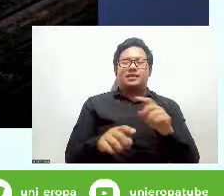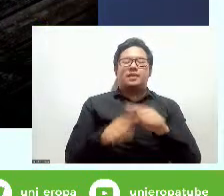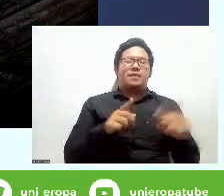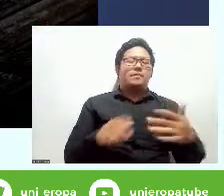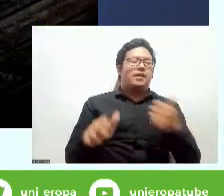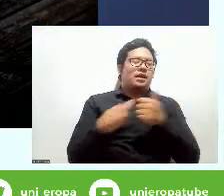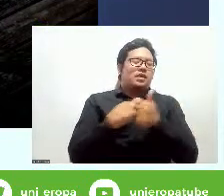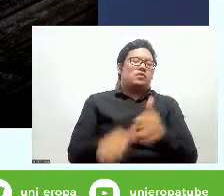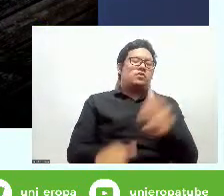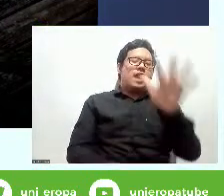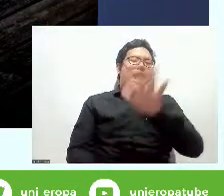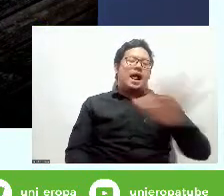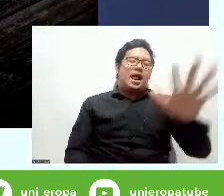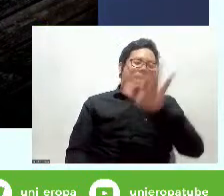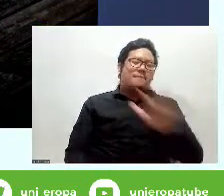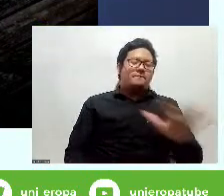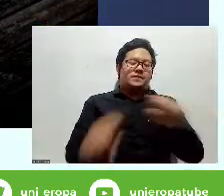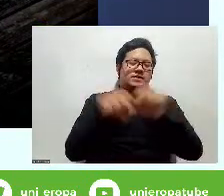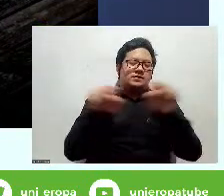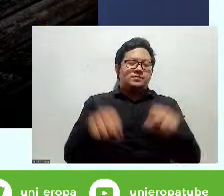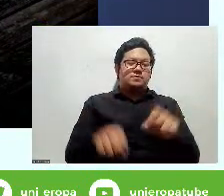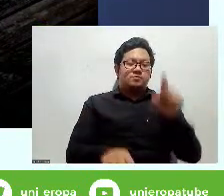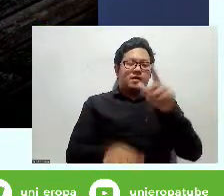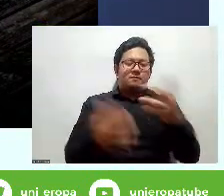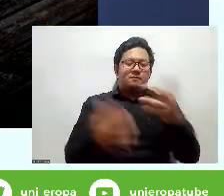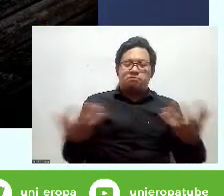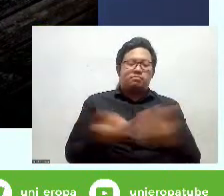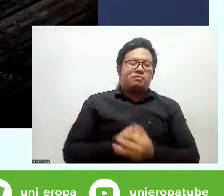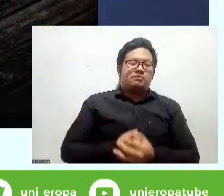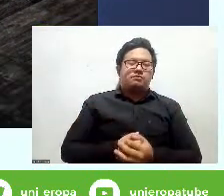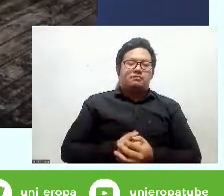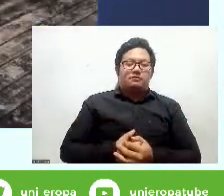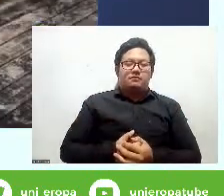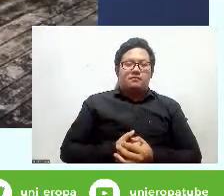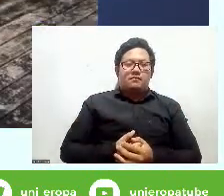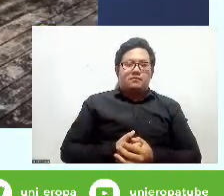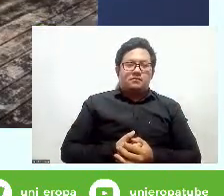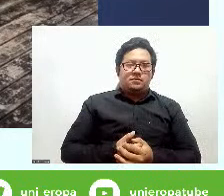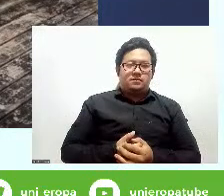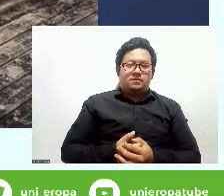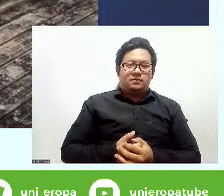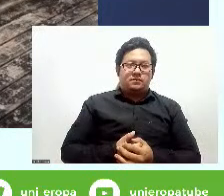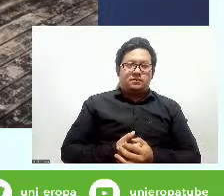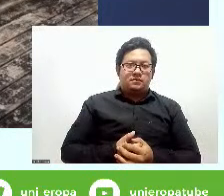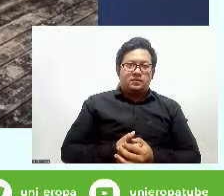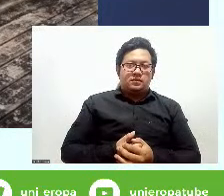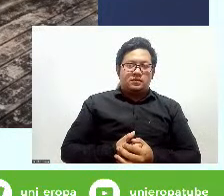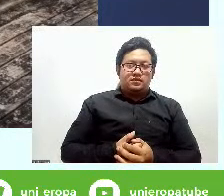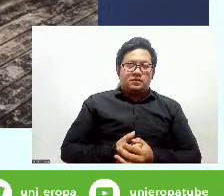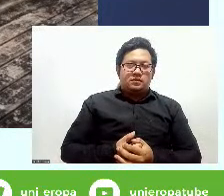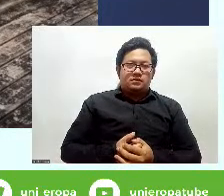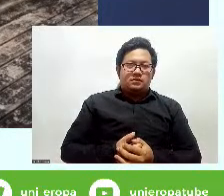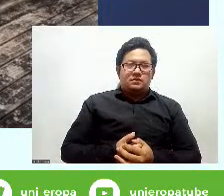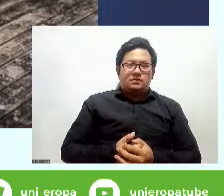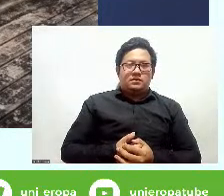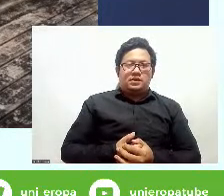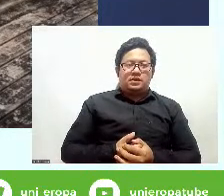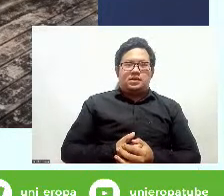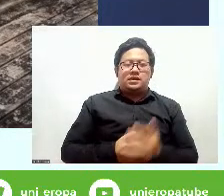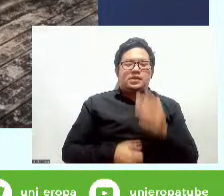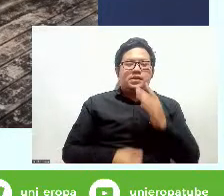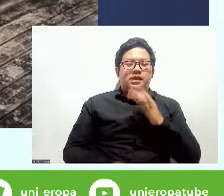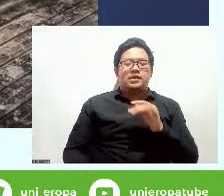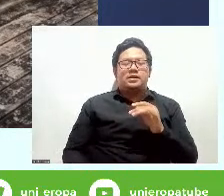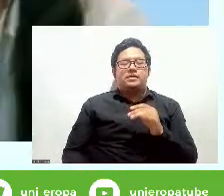bagaimana dan di ekosistem hutan pekerjakan kayaknya daunnya jatuh jadi kompos nah jika ingin mengaplikasikan sistem itu